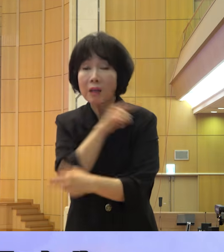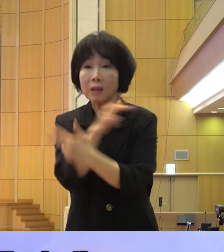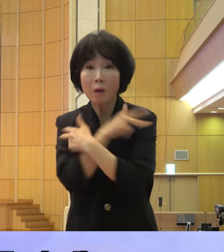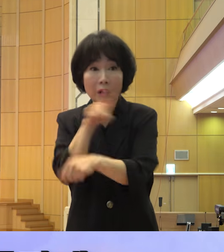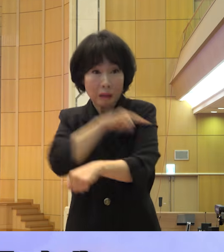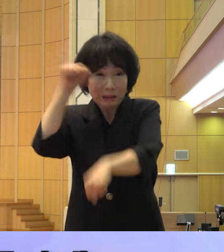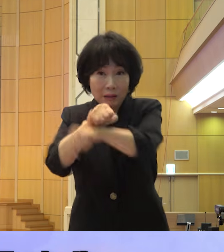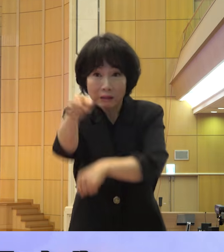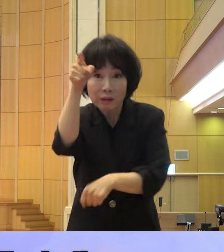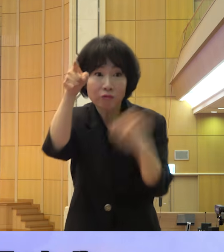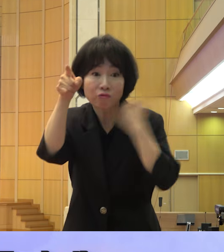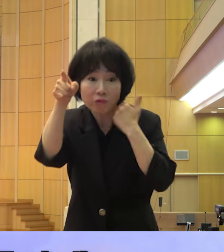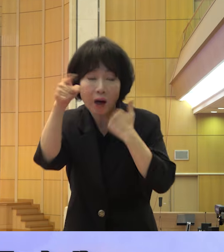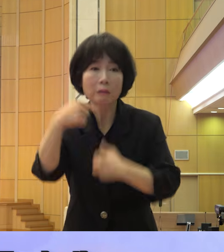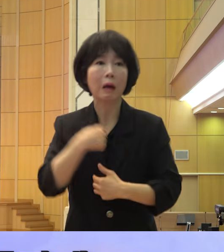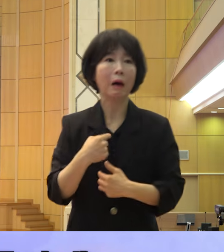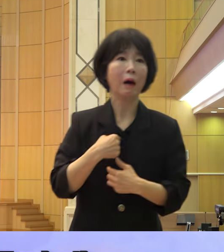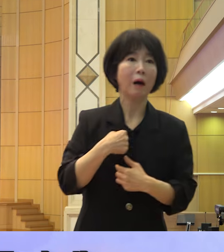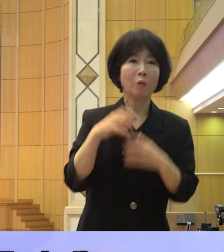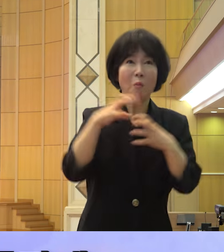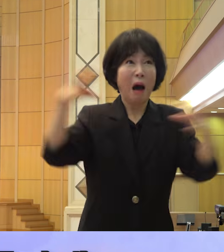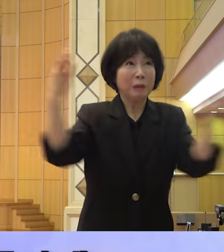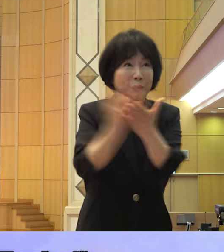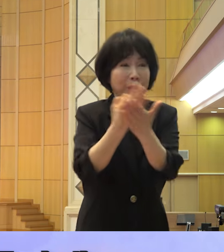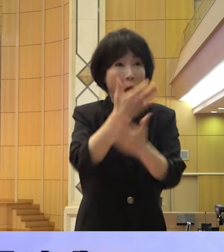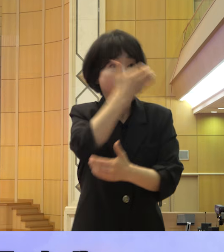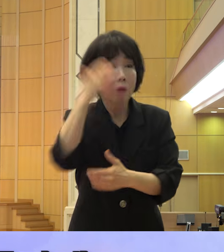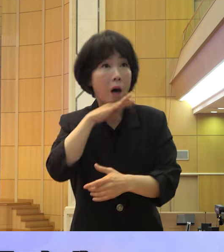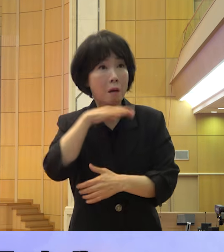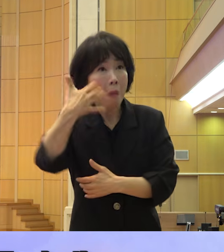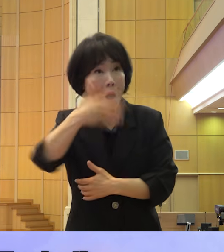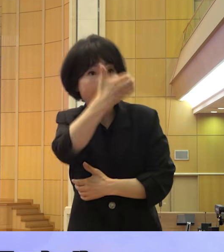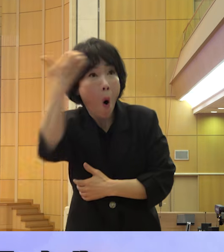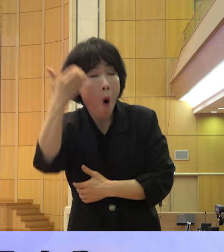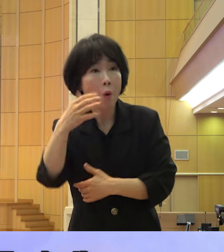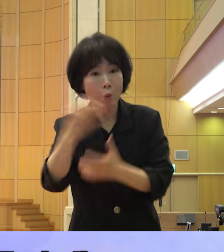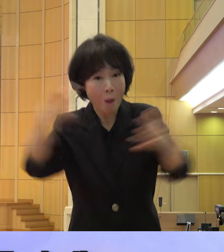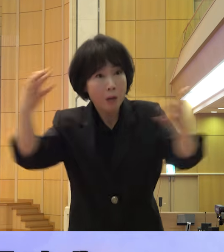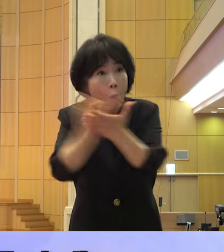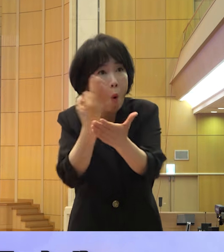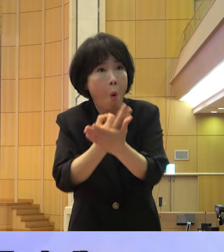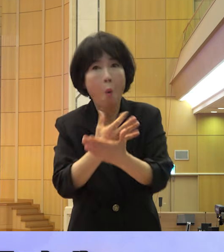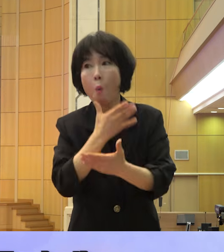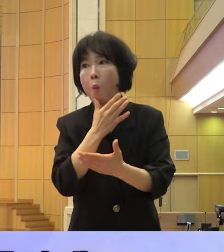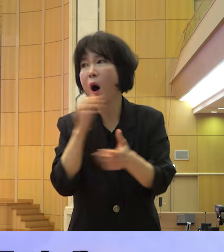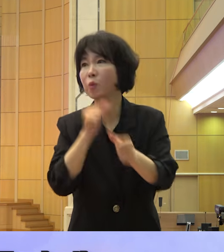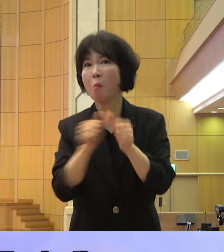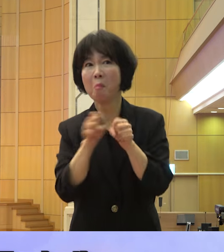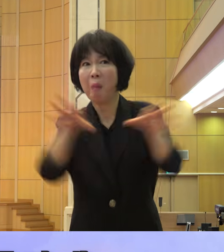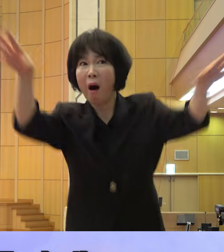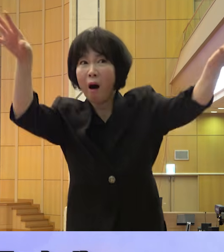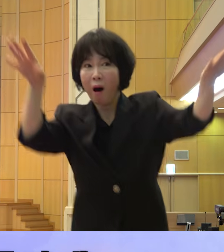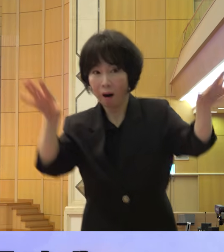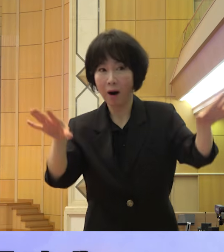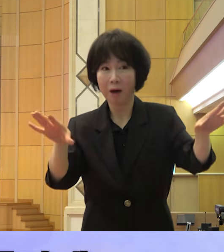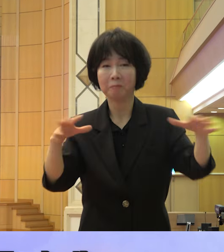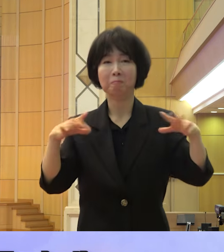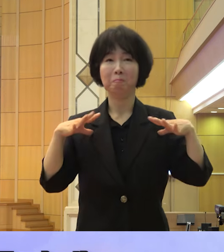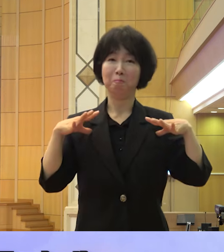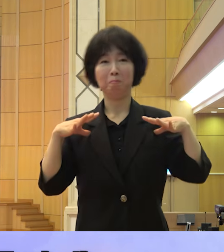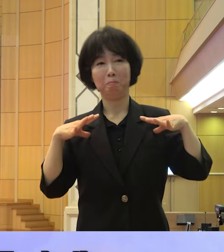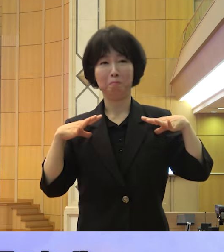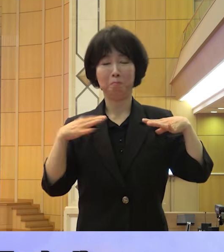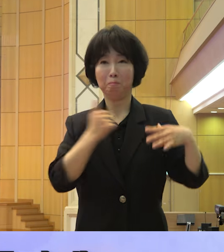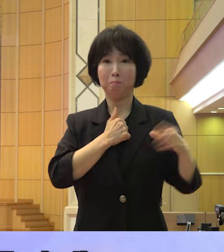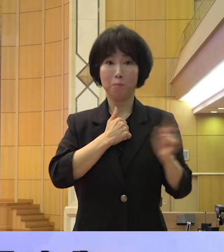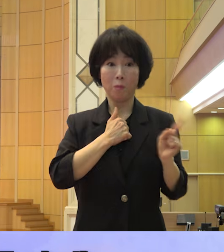벌고, 그 다음에 제가 돈 많이 벌었다고 소문이 확 났을 정도인데, 돈은 많이 벌었는데 딱 죽게 되니까